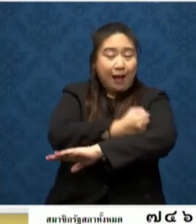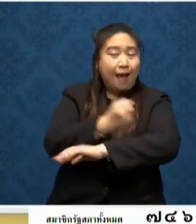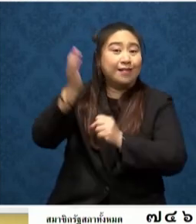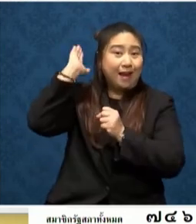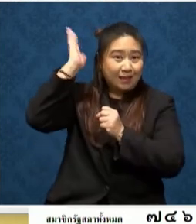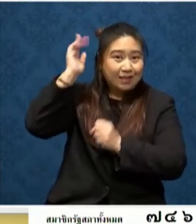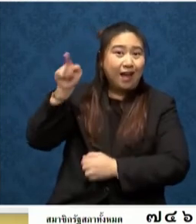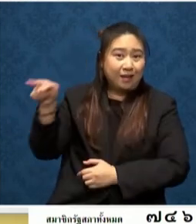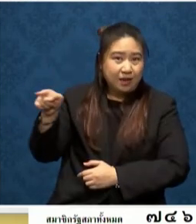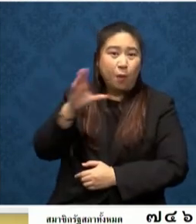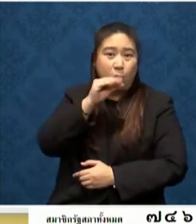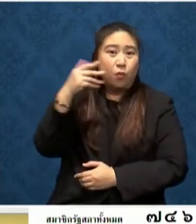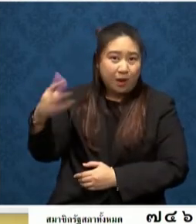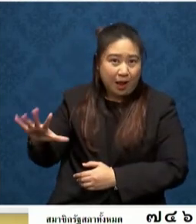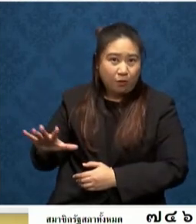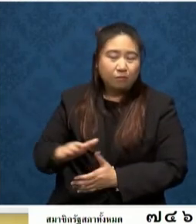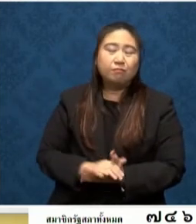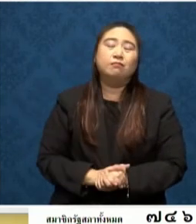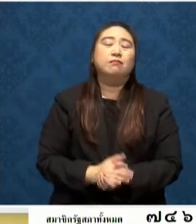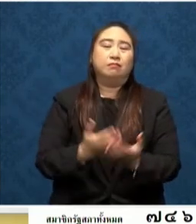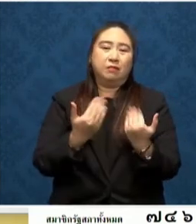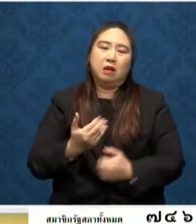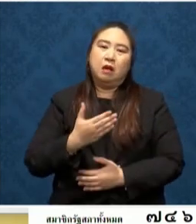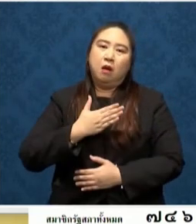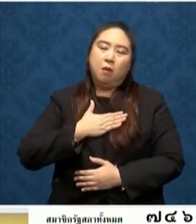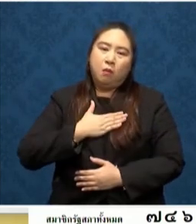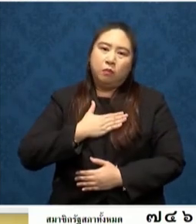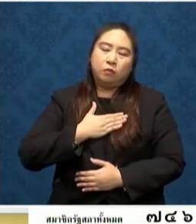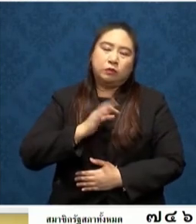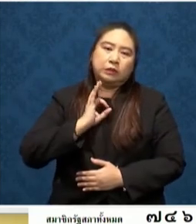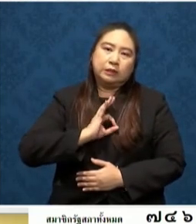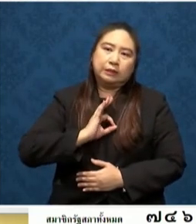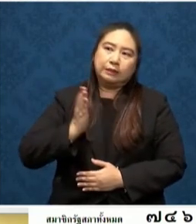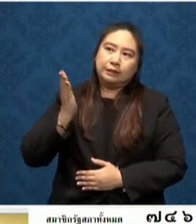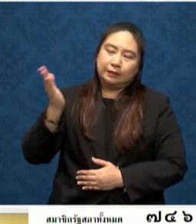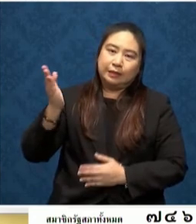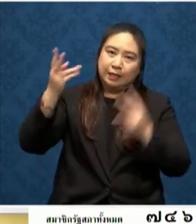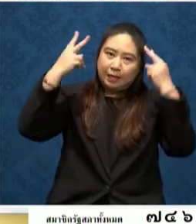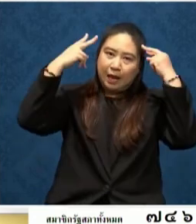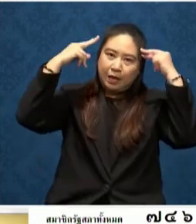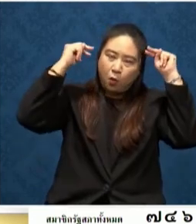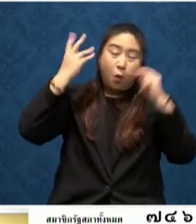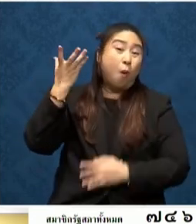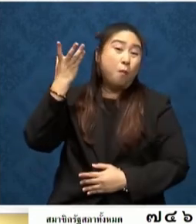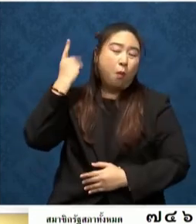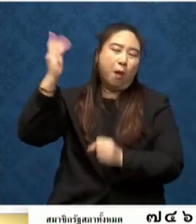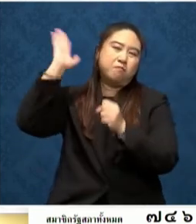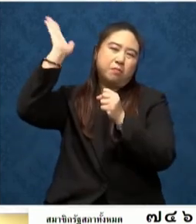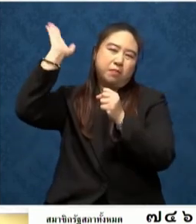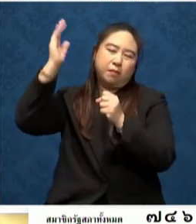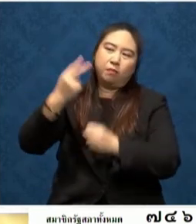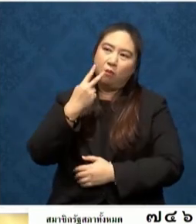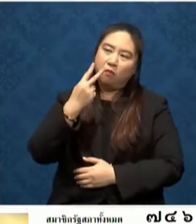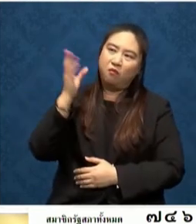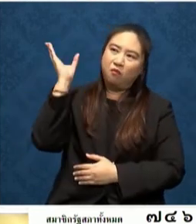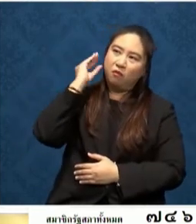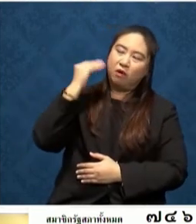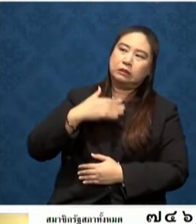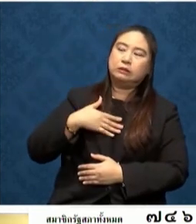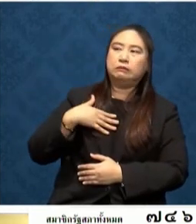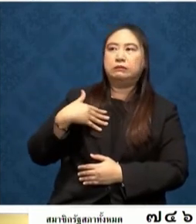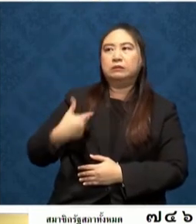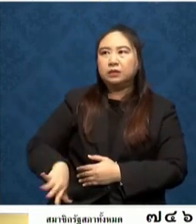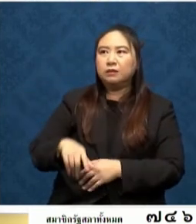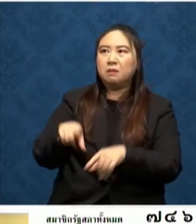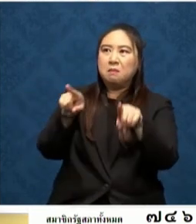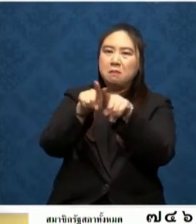ผมต้องขอบอกวาผมผิดหวังกับสิ่ที่เธอนายกรwirtschaft sceneryทแรงออกมาในเมอวานเป็อย่มากเพราเหมือนกบว่าท่านจะ